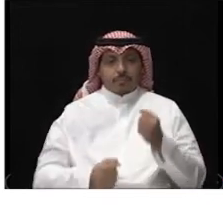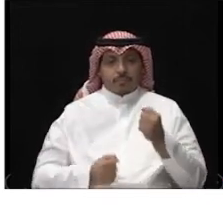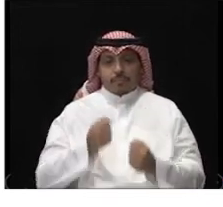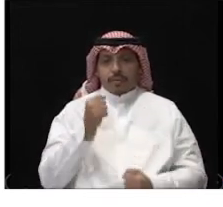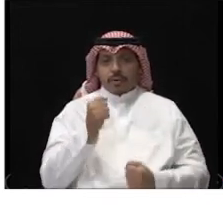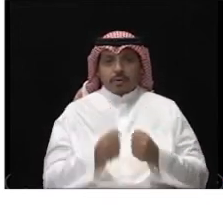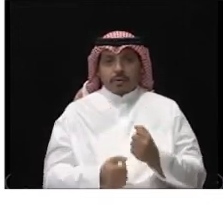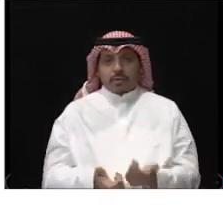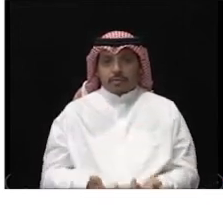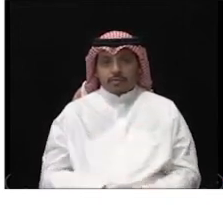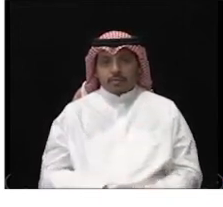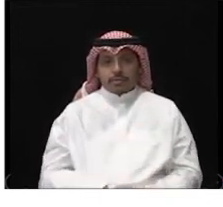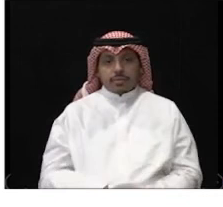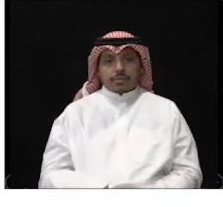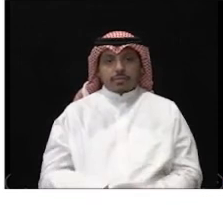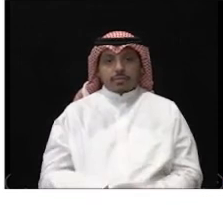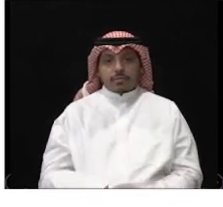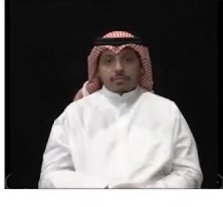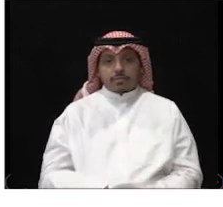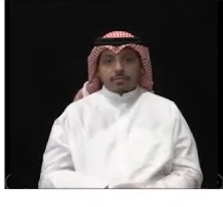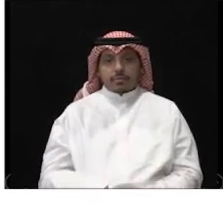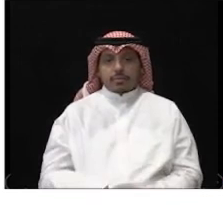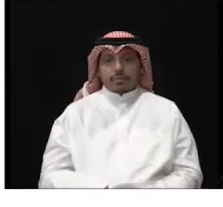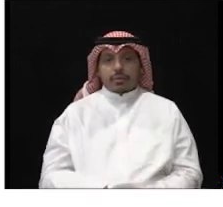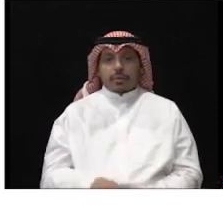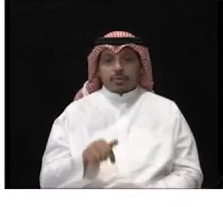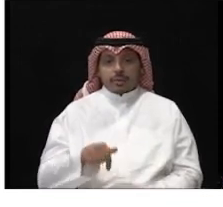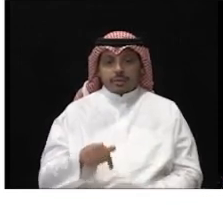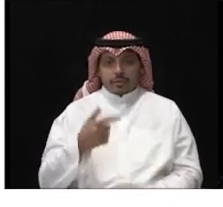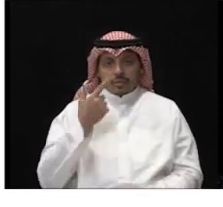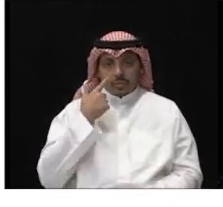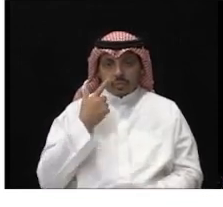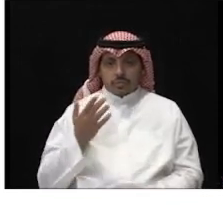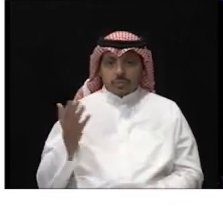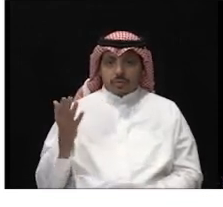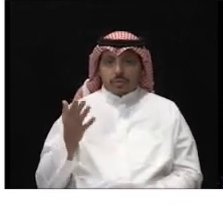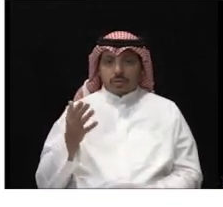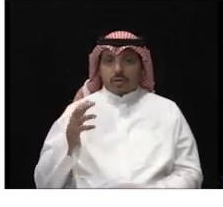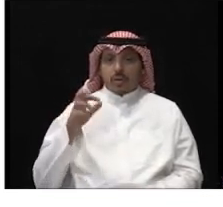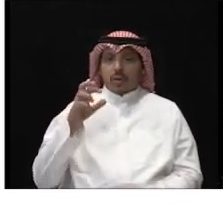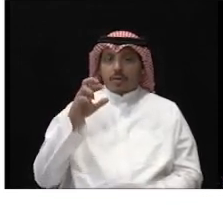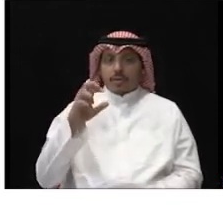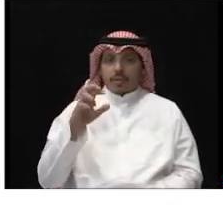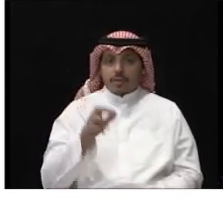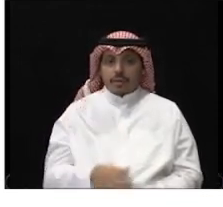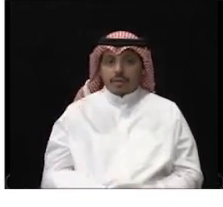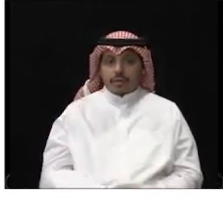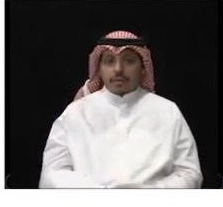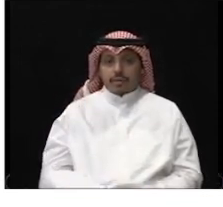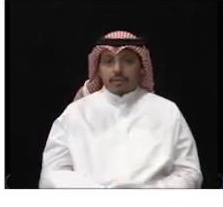ممتاز. لاحظ معي الآن حرف الذاء، حرف الذاء.